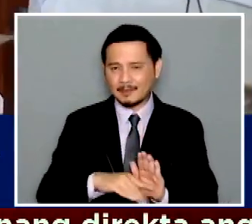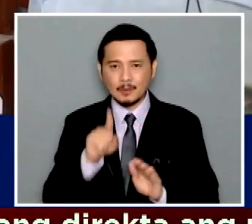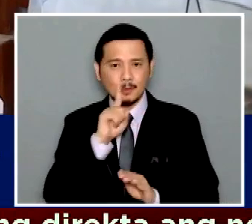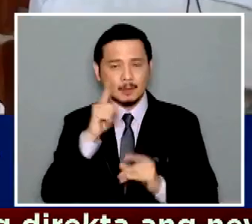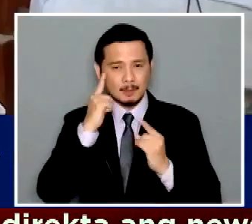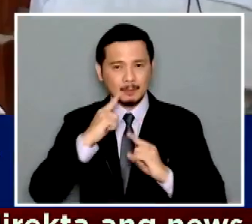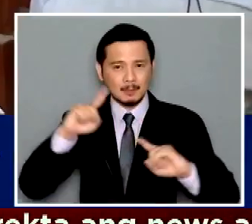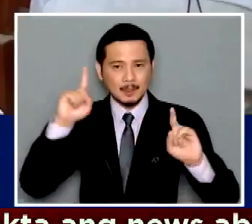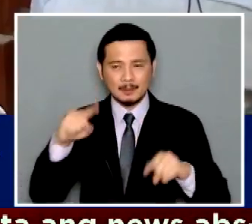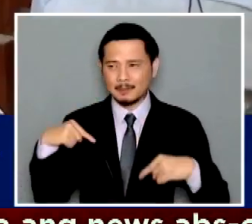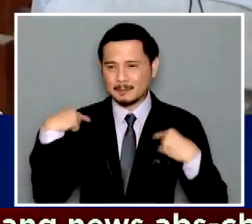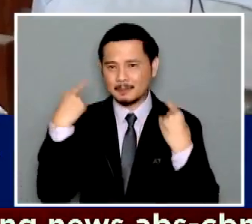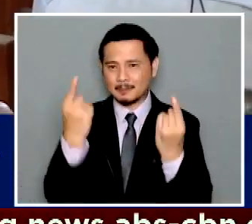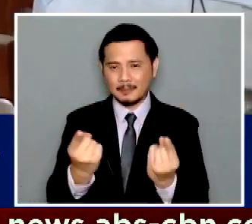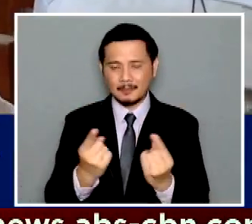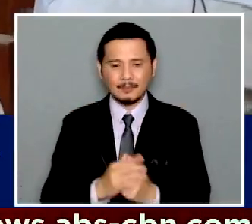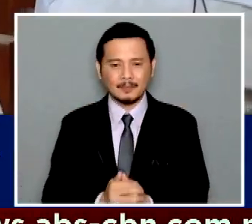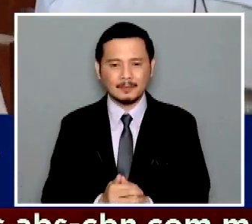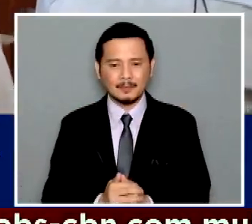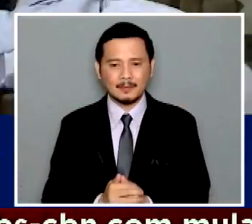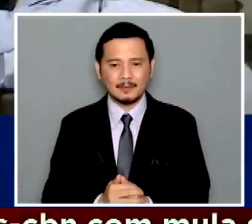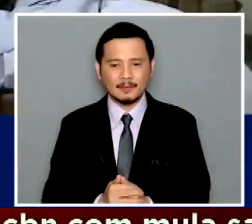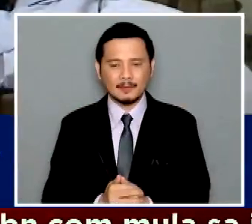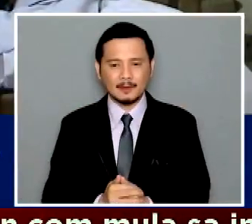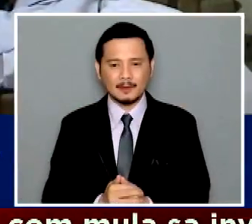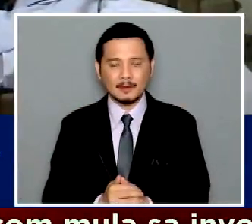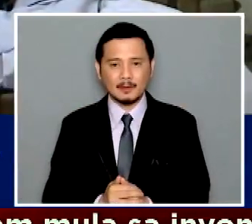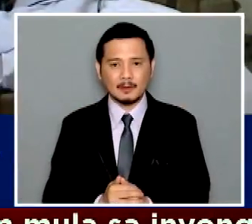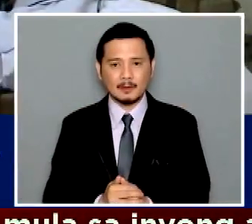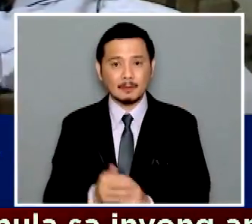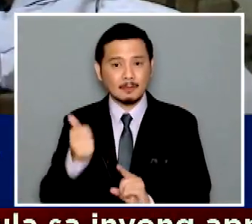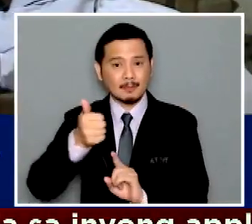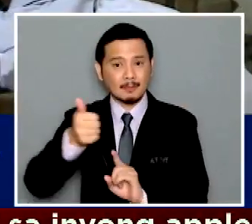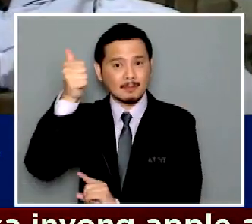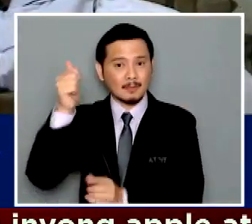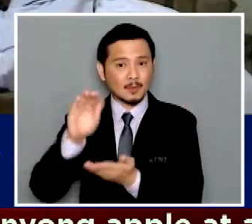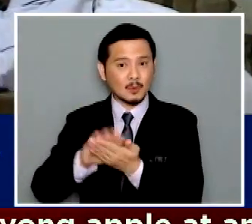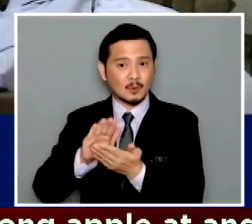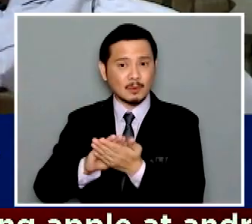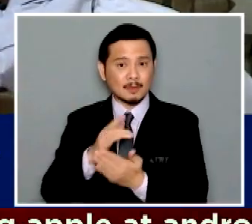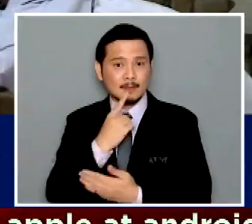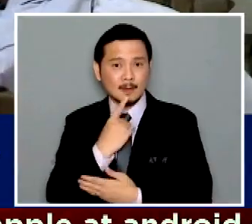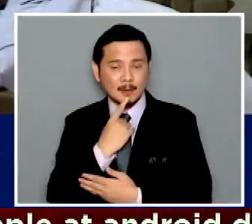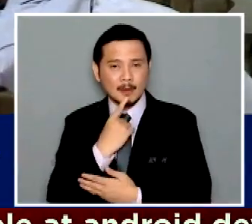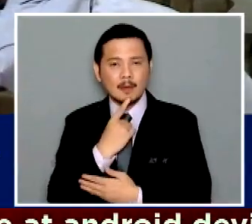Ang hamon ngayon sa mga pamunuan ng mga paaralan, ang pagtiyak na di maging